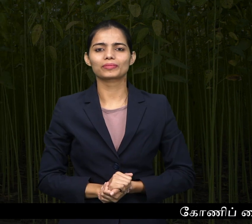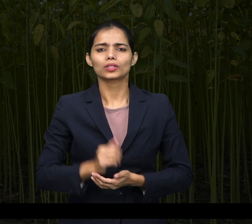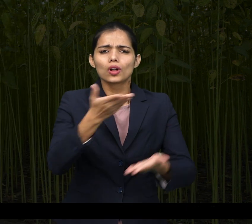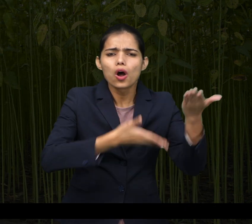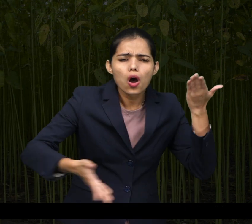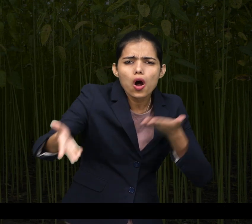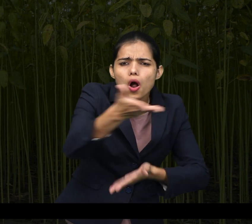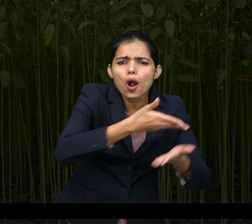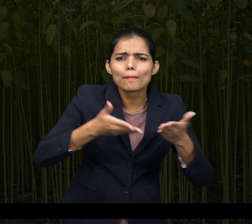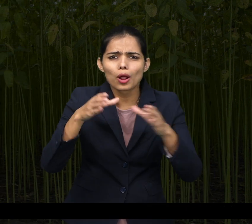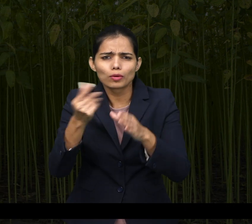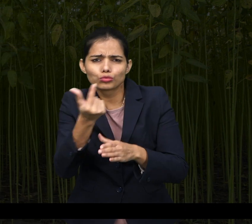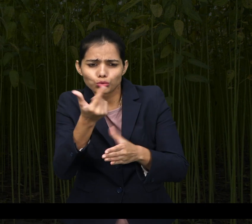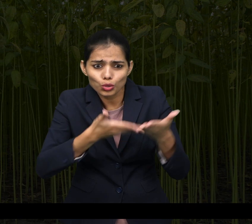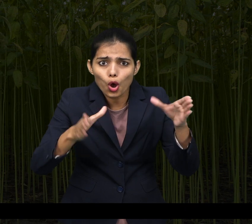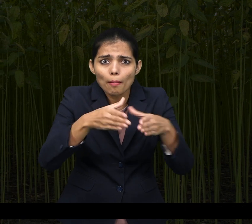நெல்,